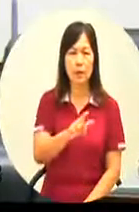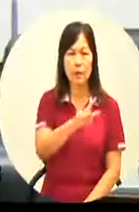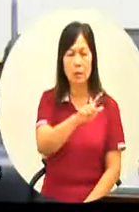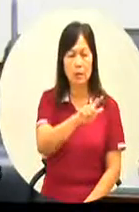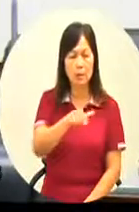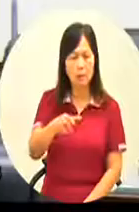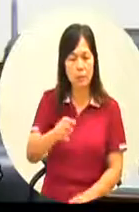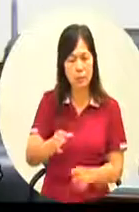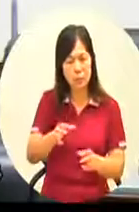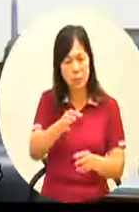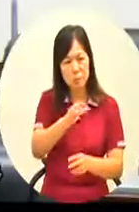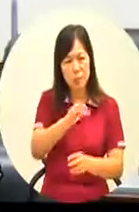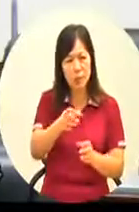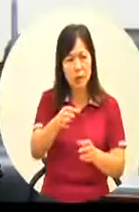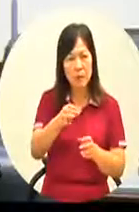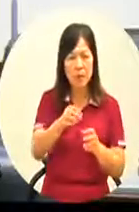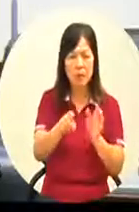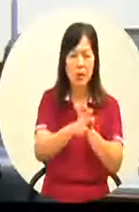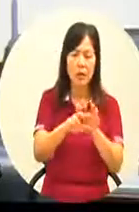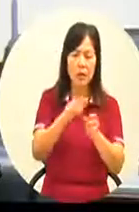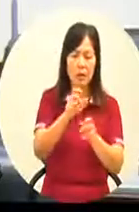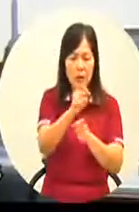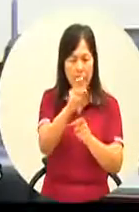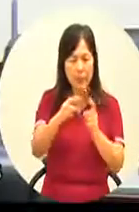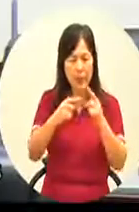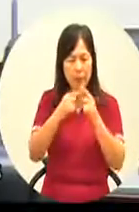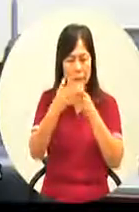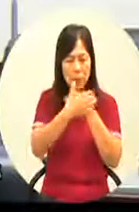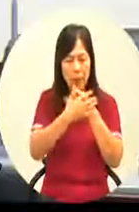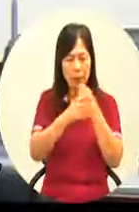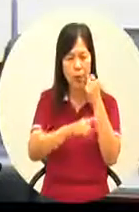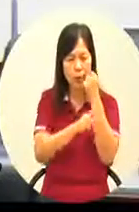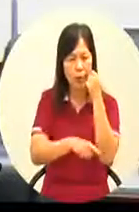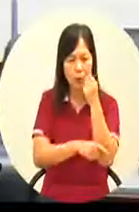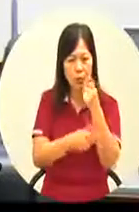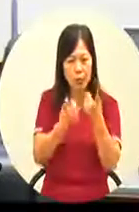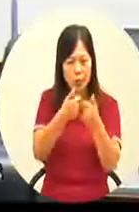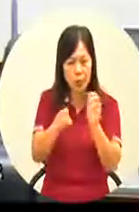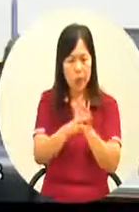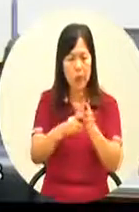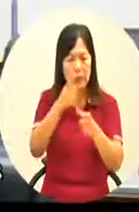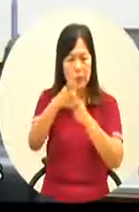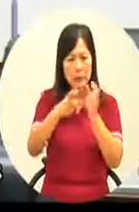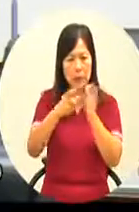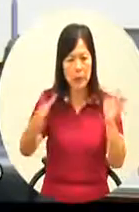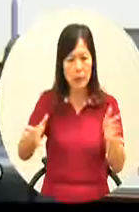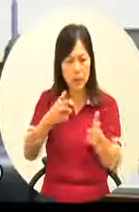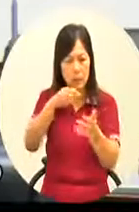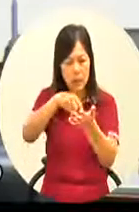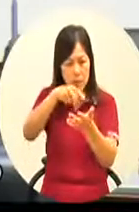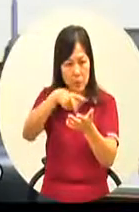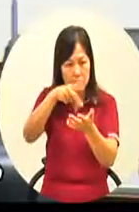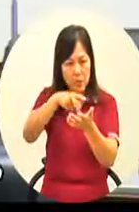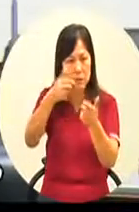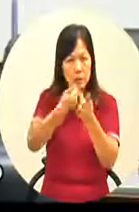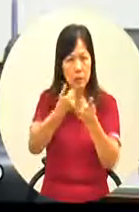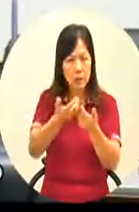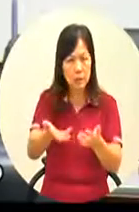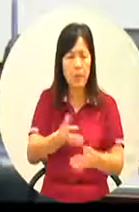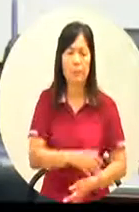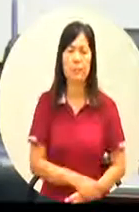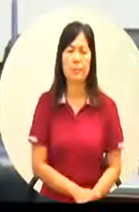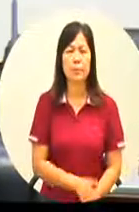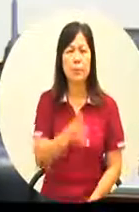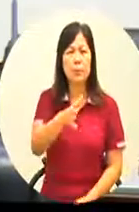物价啦，你那个叫做消费者保护委员会，你一当开几遍，请秘书长、这个处长。